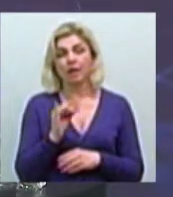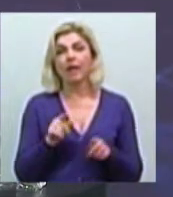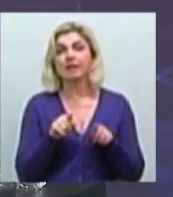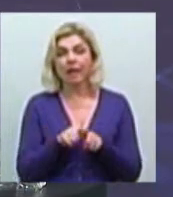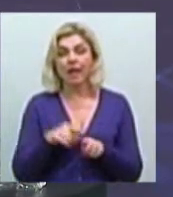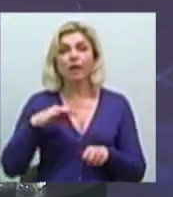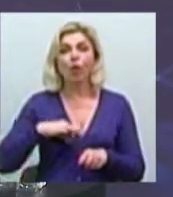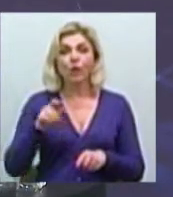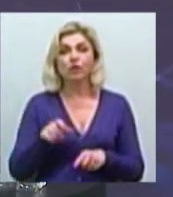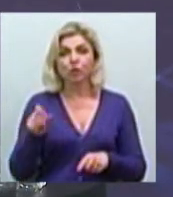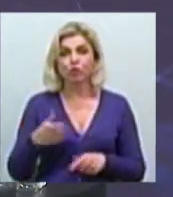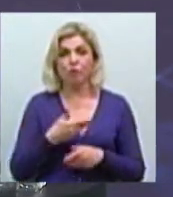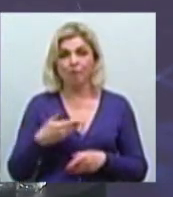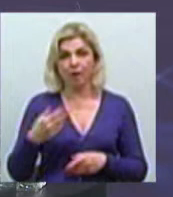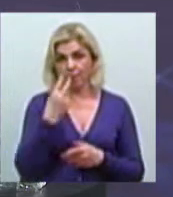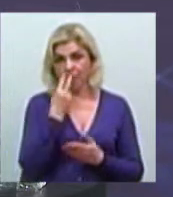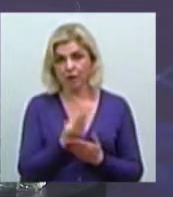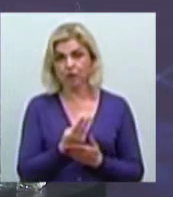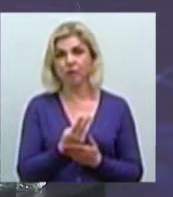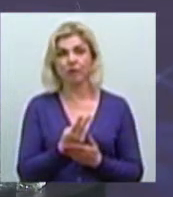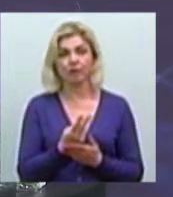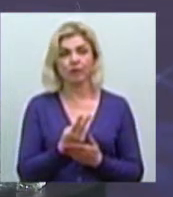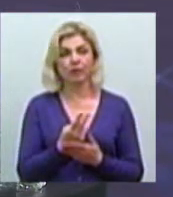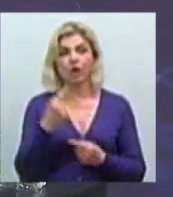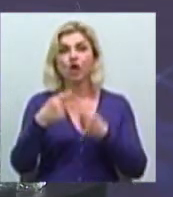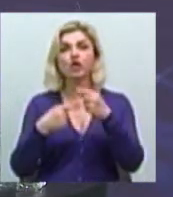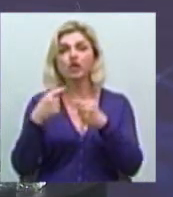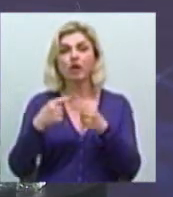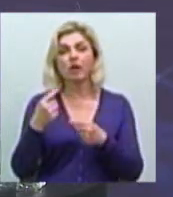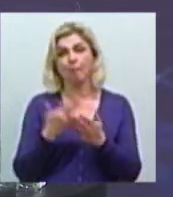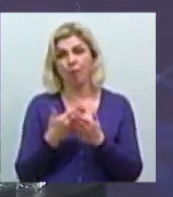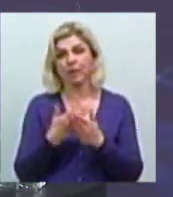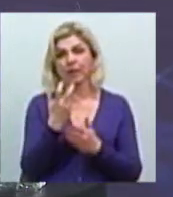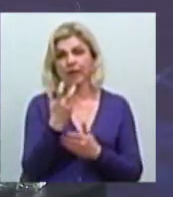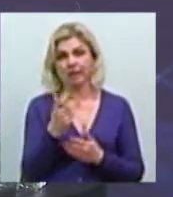таких користувачів ми бачили лічильник, що понад 300 осіб